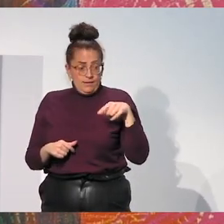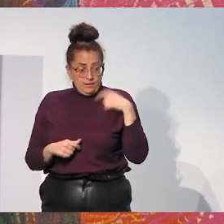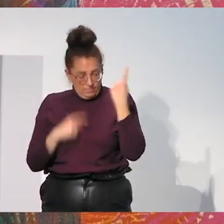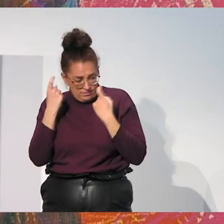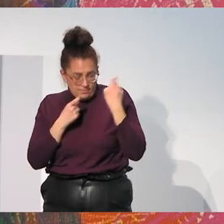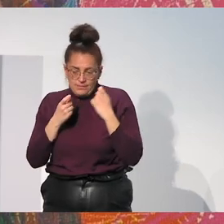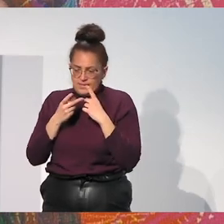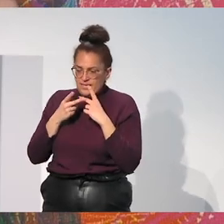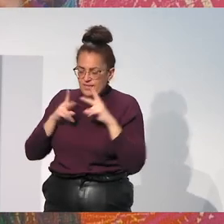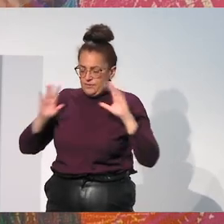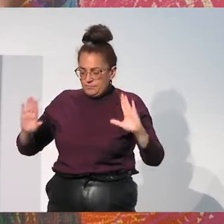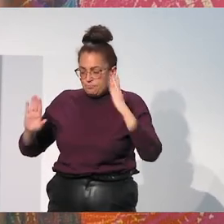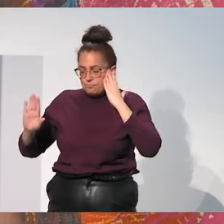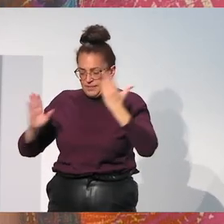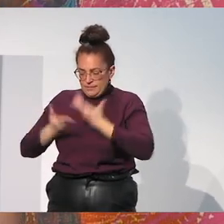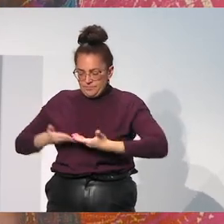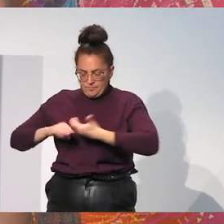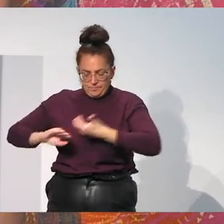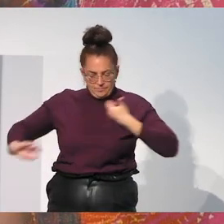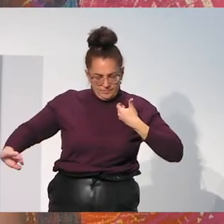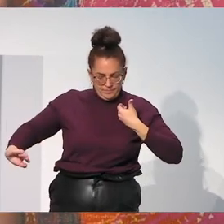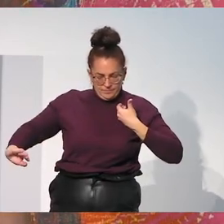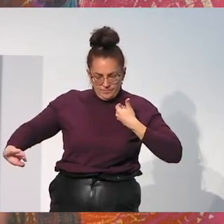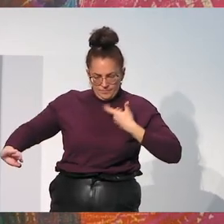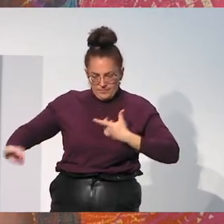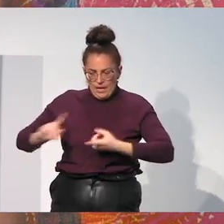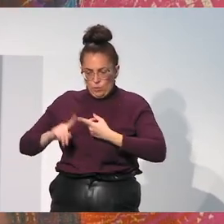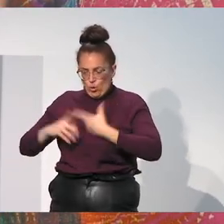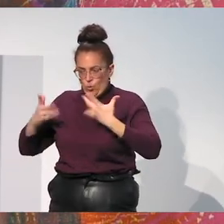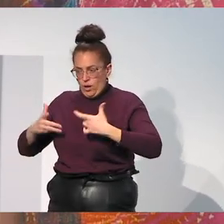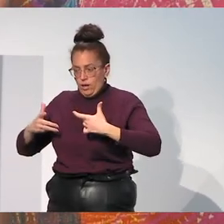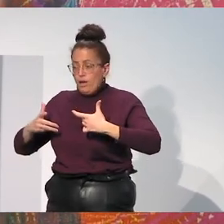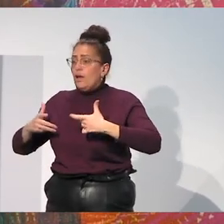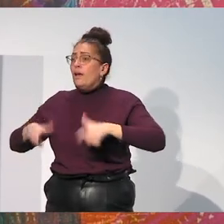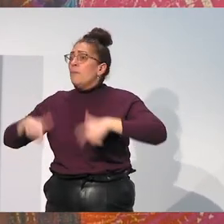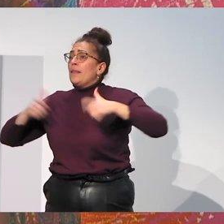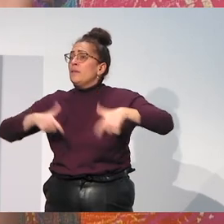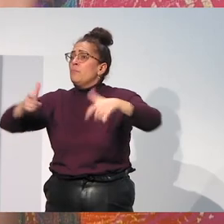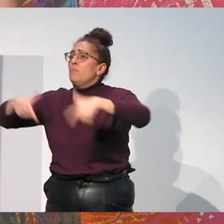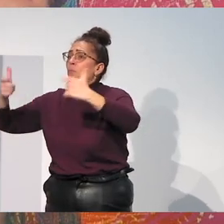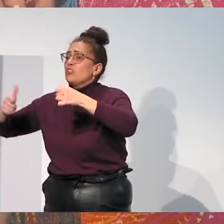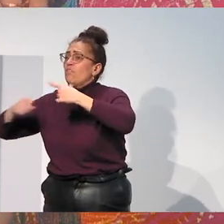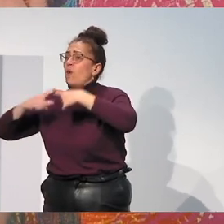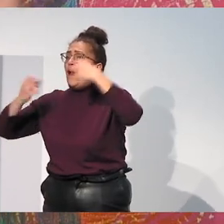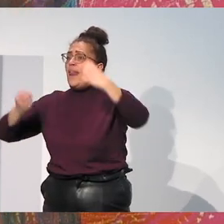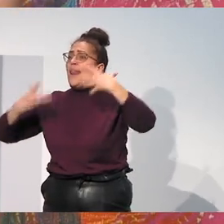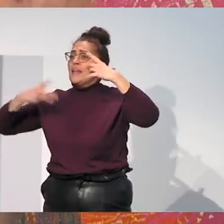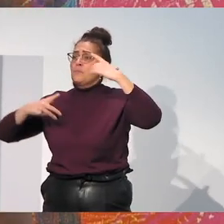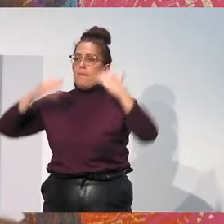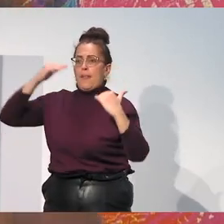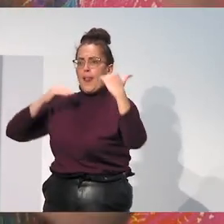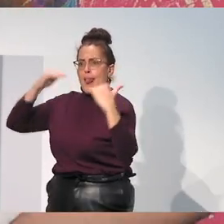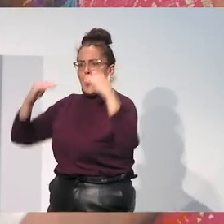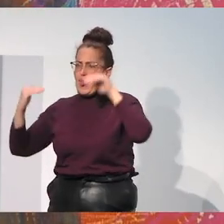ville où les bâtiments ne se font pas d'ombre les uns aux autres et qu'on a toujours de la lumière. Et en fait, il calcule